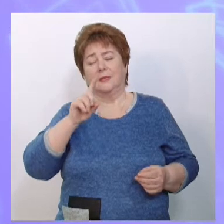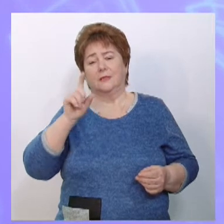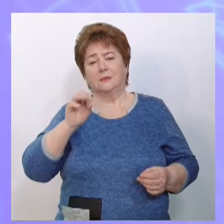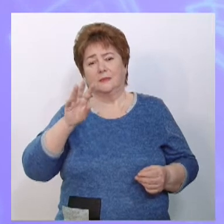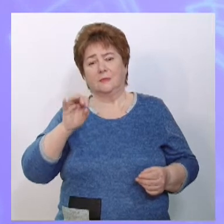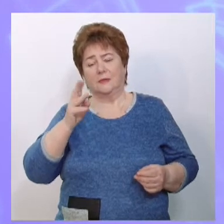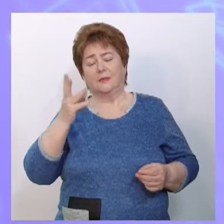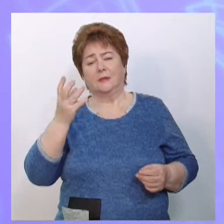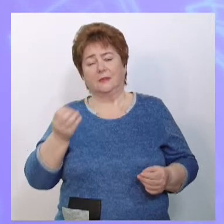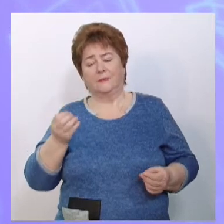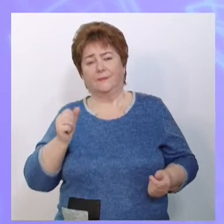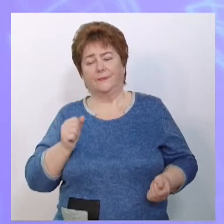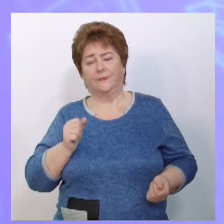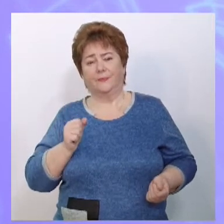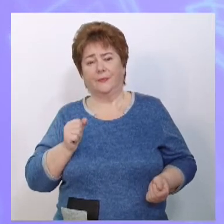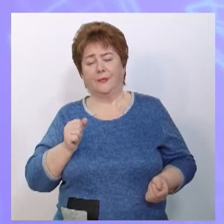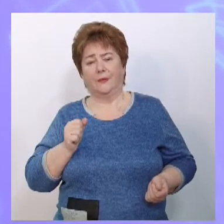дни.